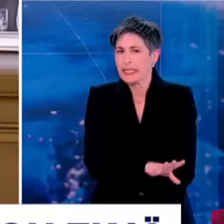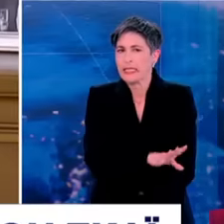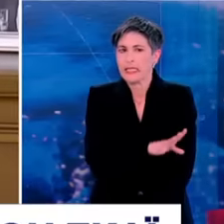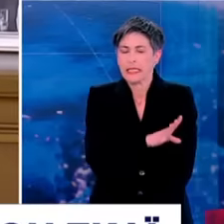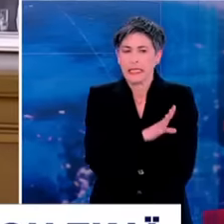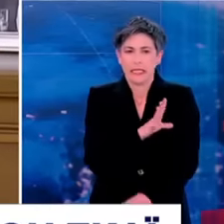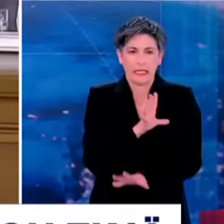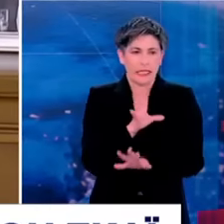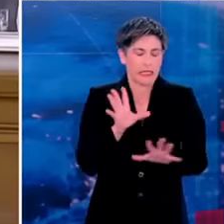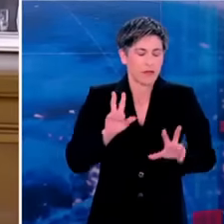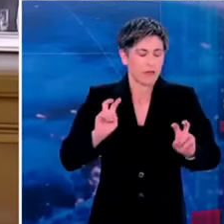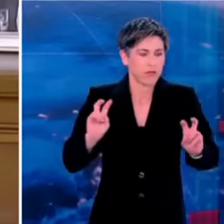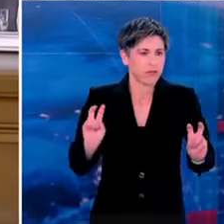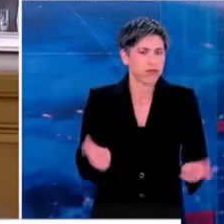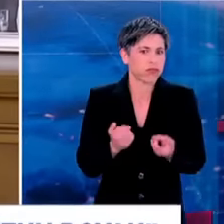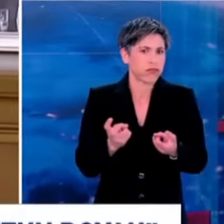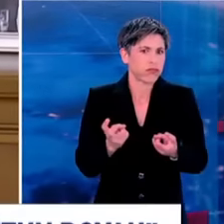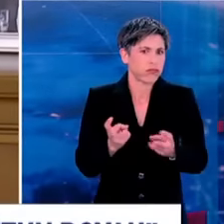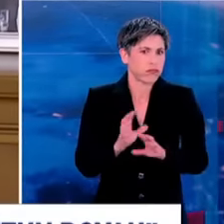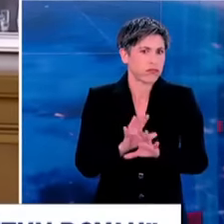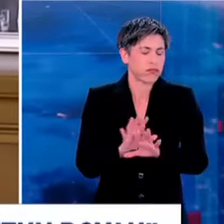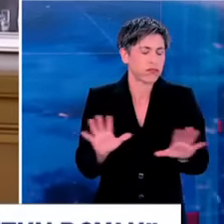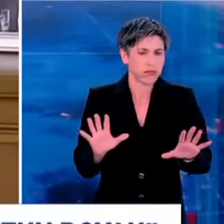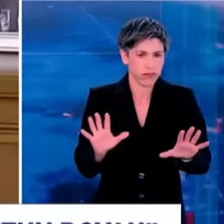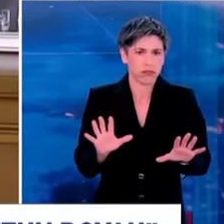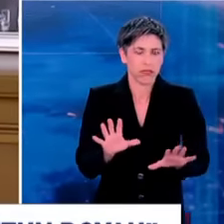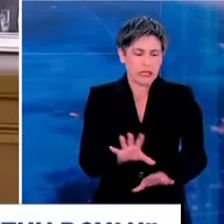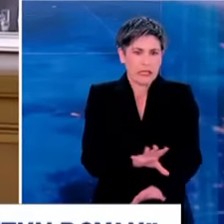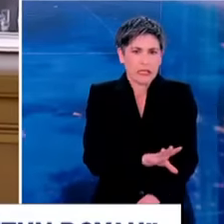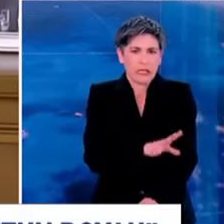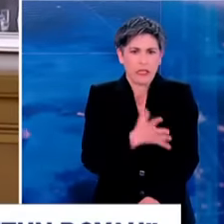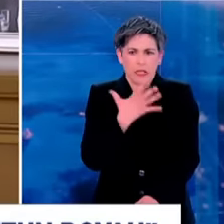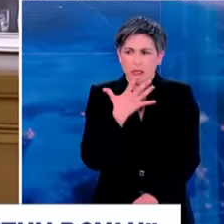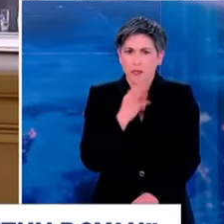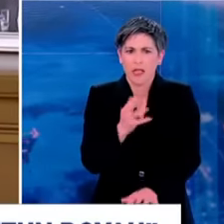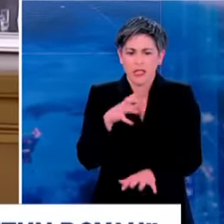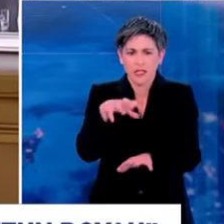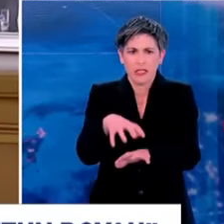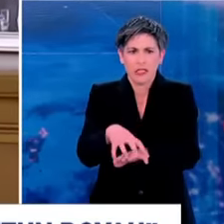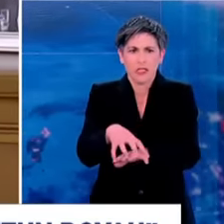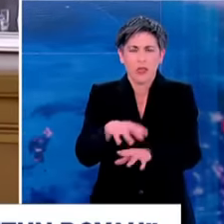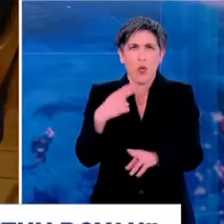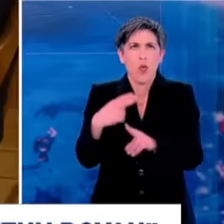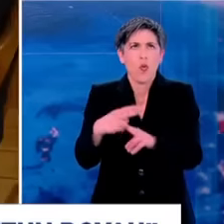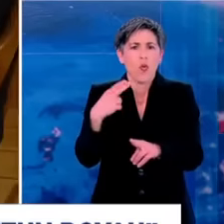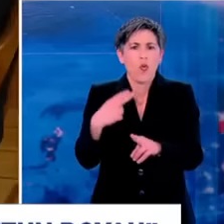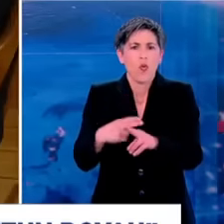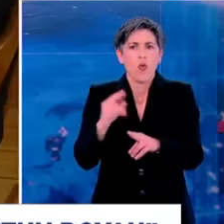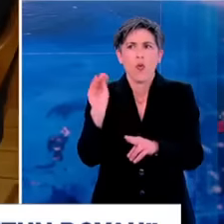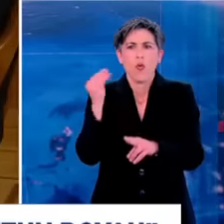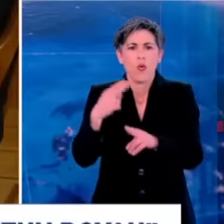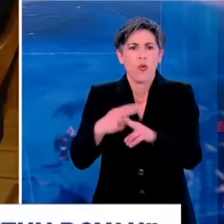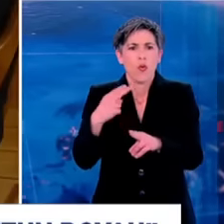αλλά και αποκαλυπτικό. Ανατριχιαστικό, διότι δεν γίνεται ο ναός της Δημοκρατίας να μετατρέπεται σε αρένα του